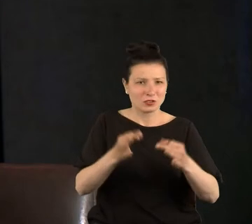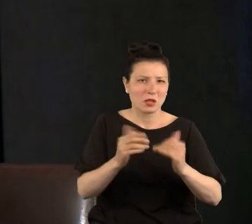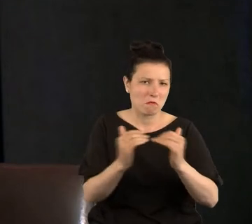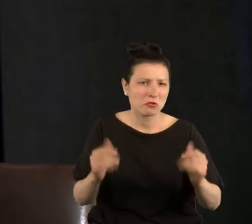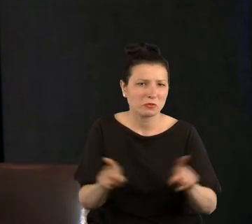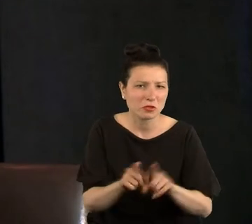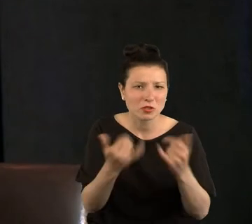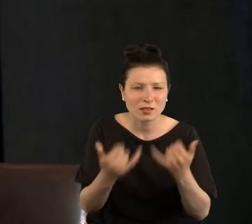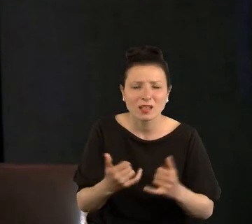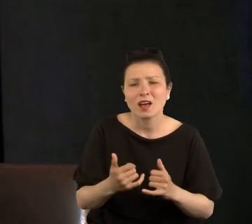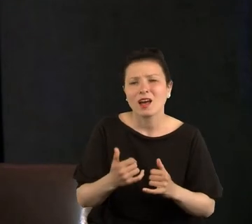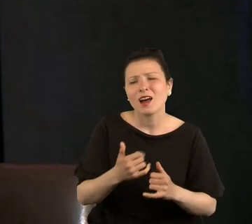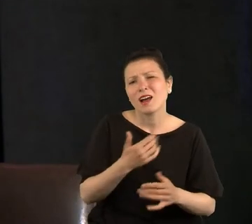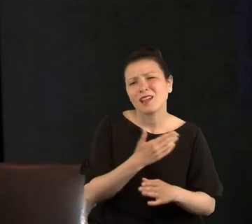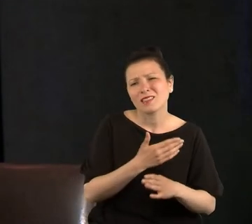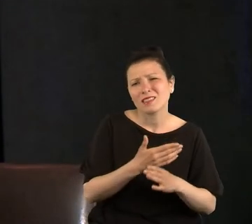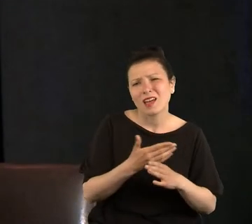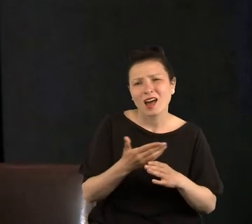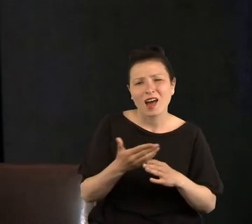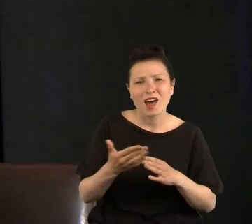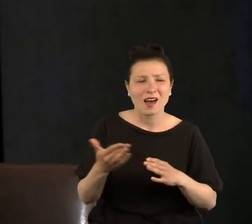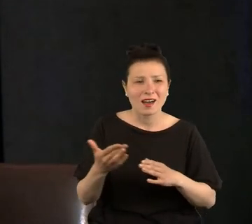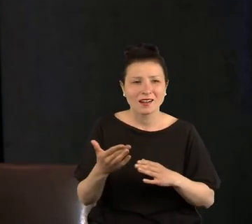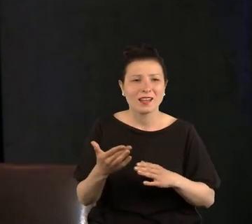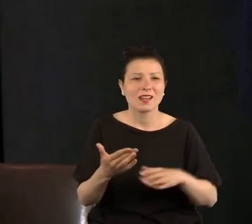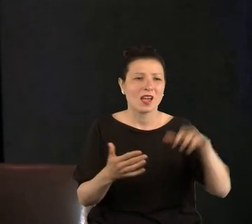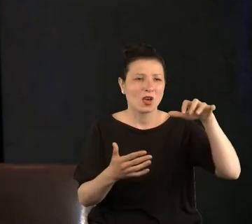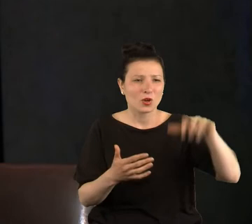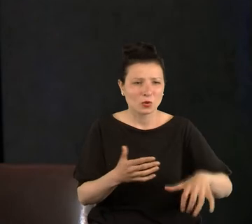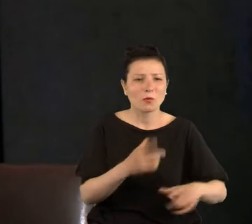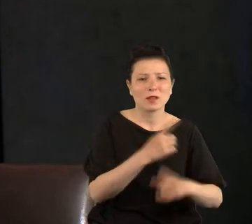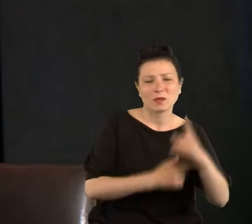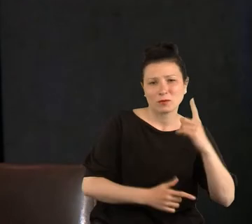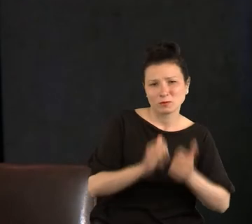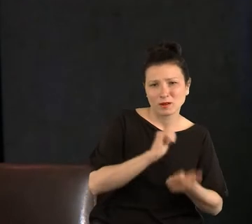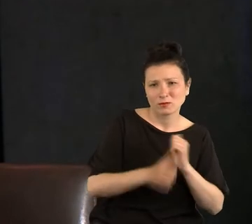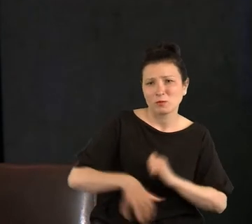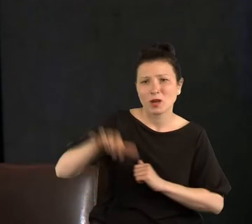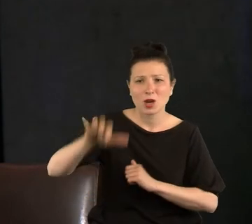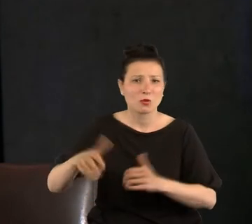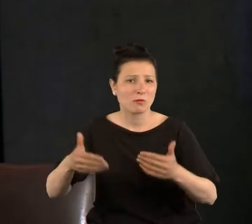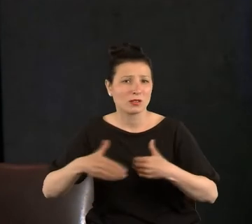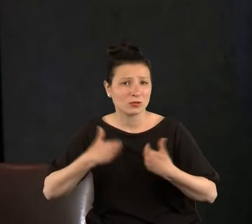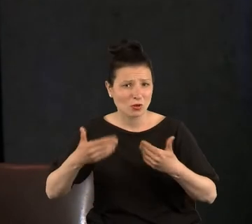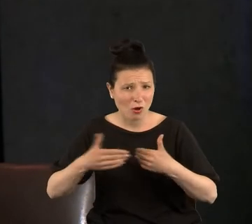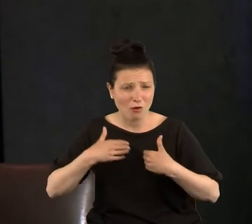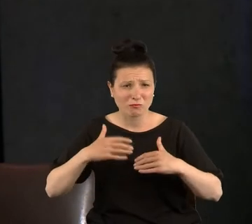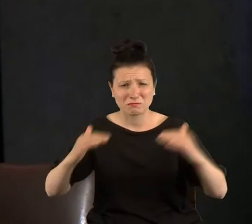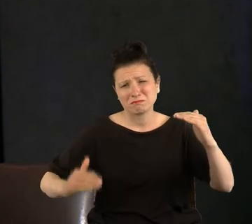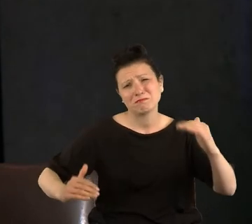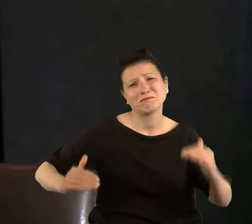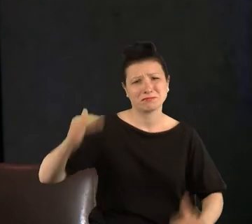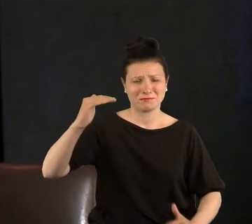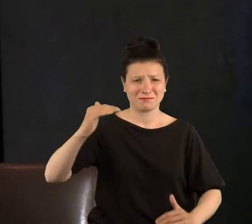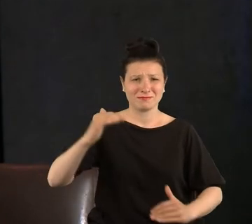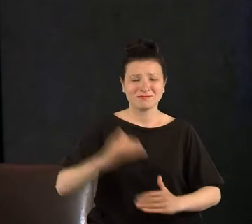ale on nadal nie doskakuje w żaden sposób taki realny do sportu wyczynowego osób w pełni sprawnych,